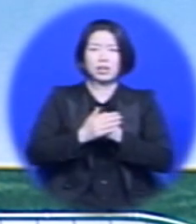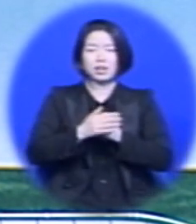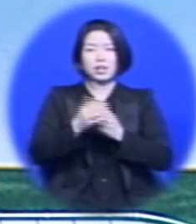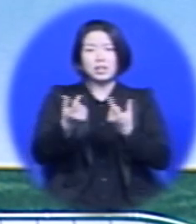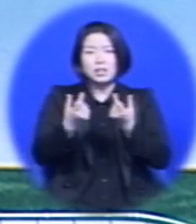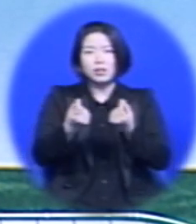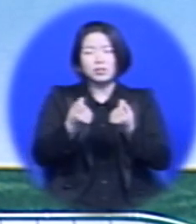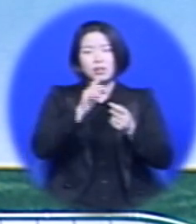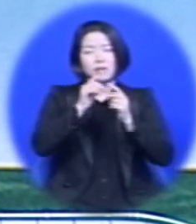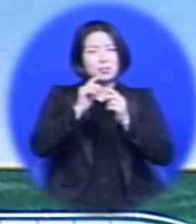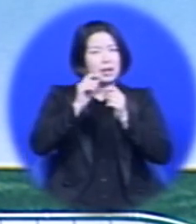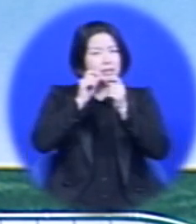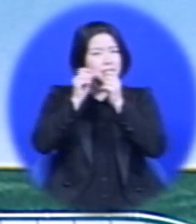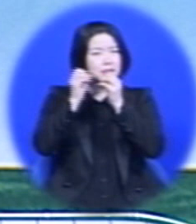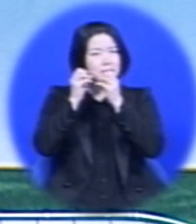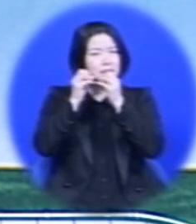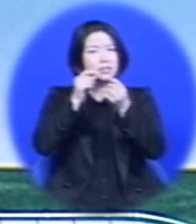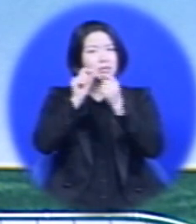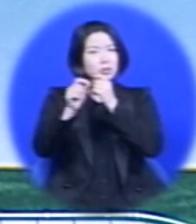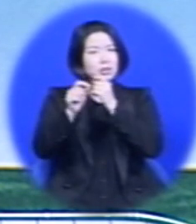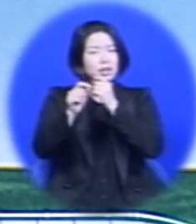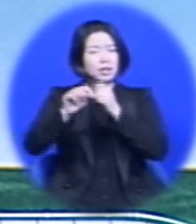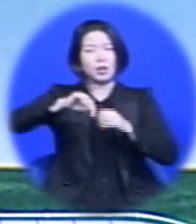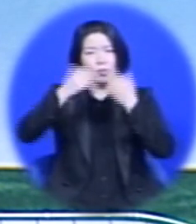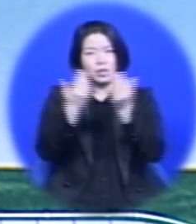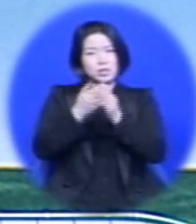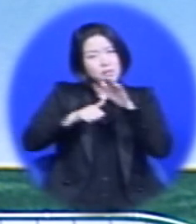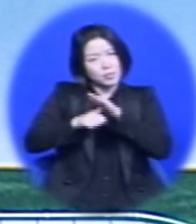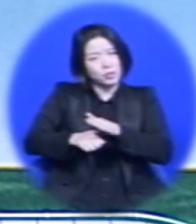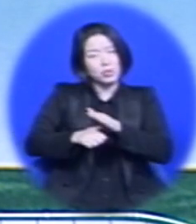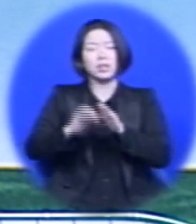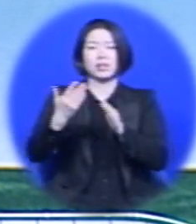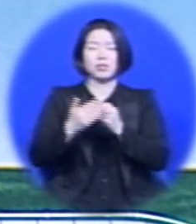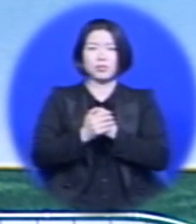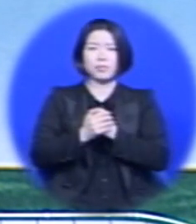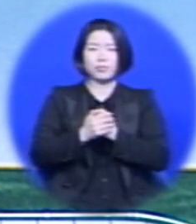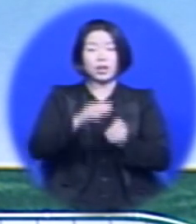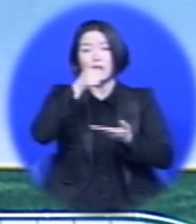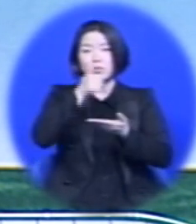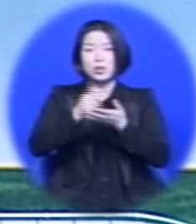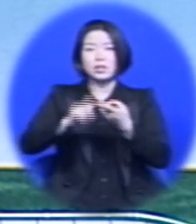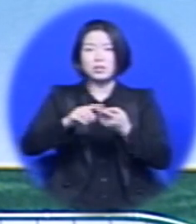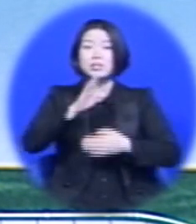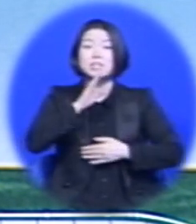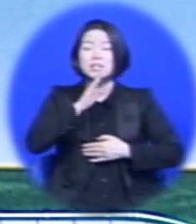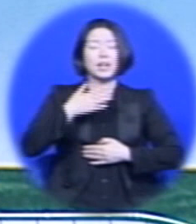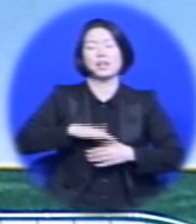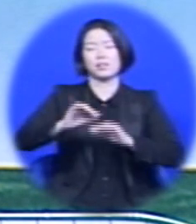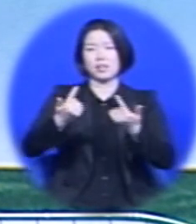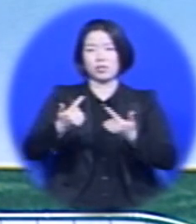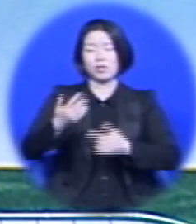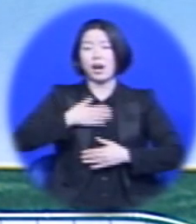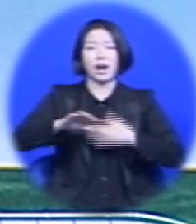자기도 모르게 완전히 눌려 지내는 그는 진정으로 죄에 대해서 알고 있는 것이 아닙니다 알면